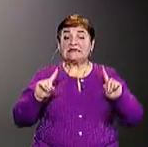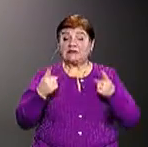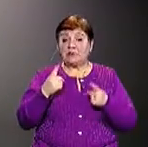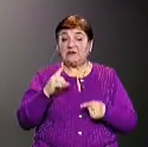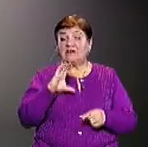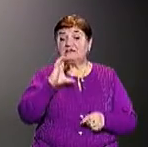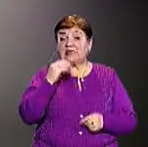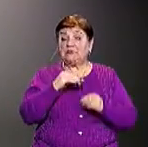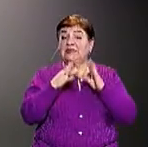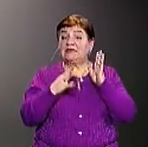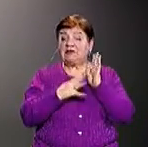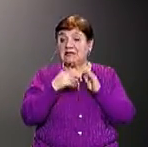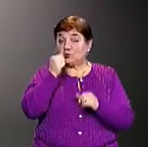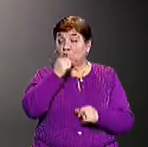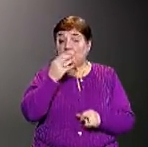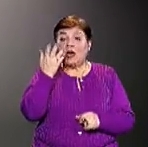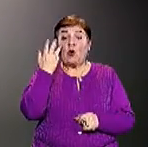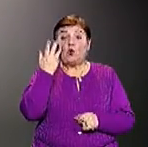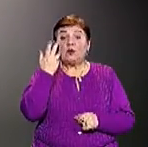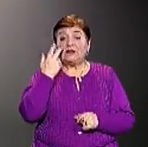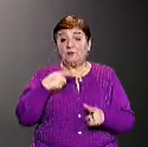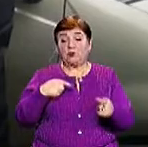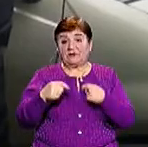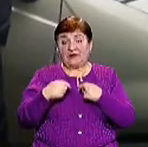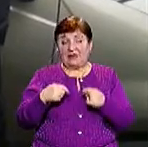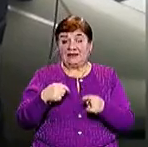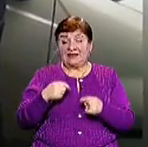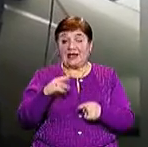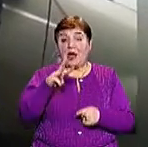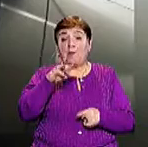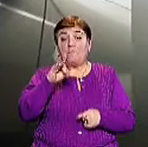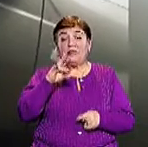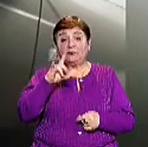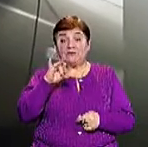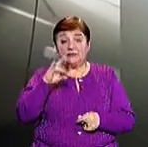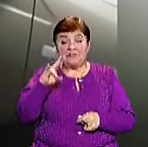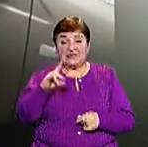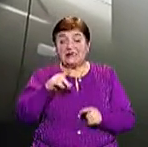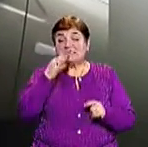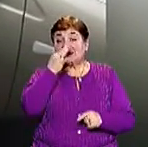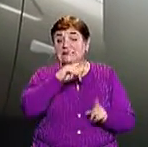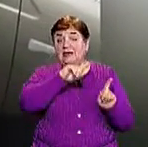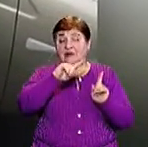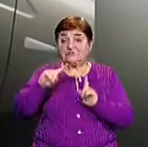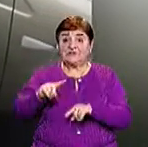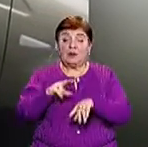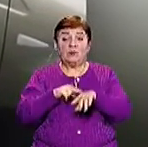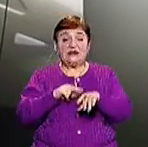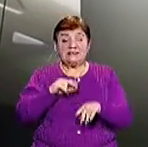серпні 2019 року, коли вони збували чергову партію метамфетаміну, сказала речниця Нацполіції на Закарпатті Євгенія